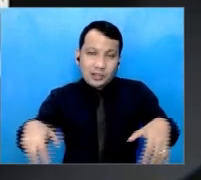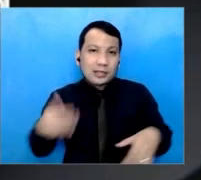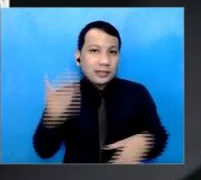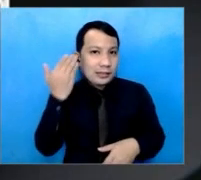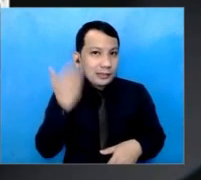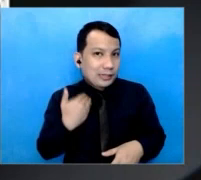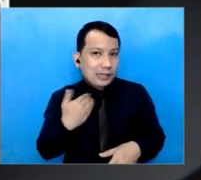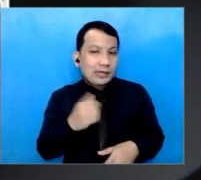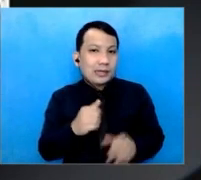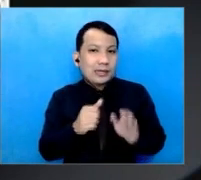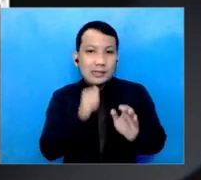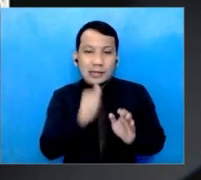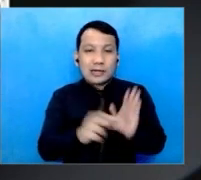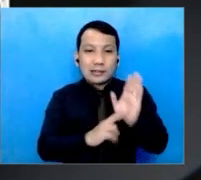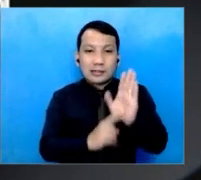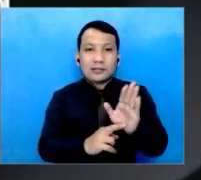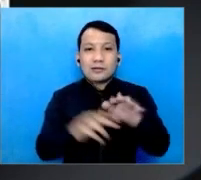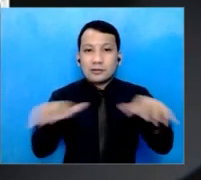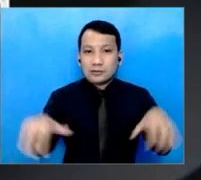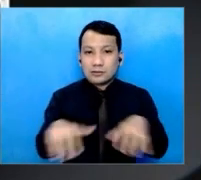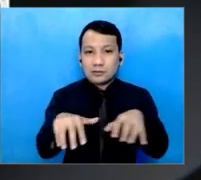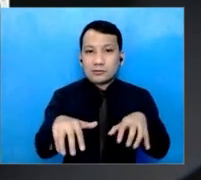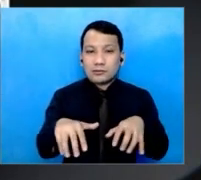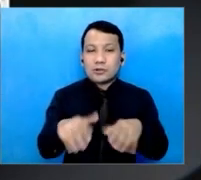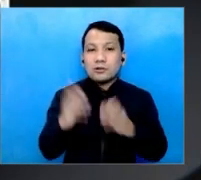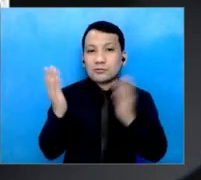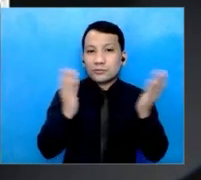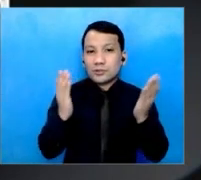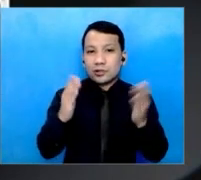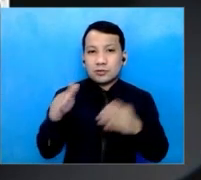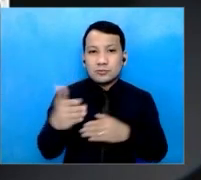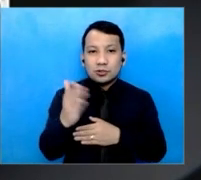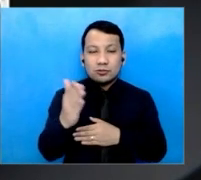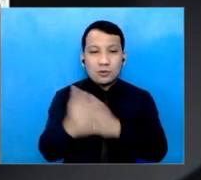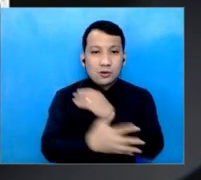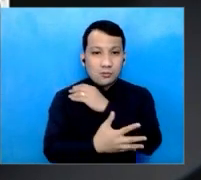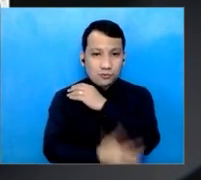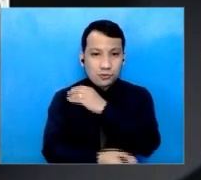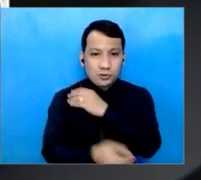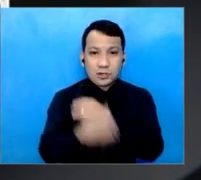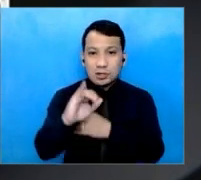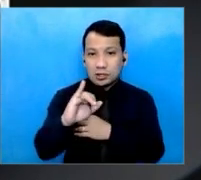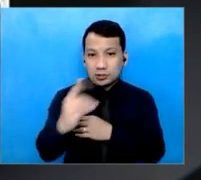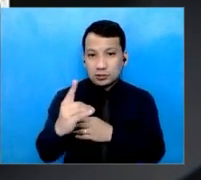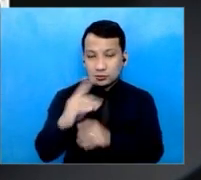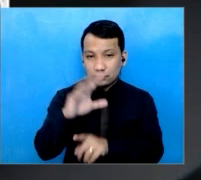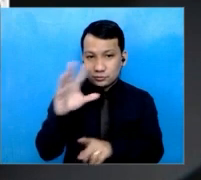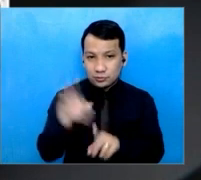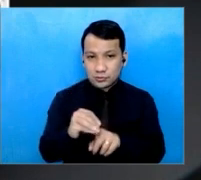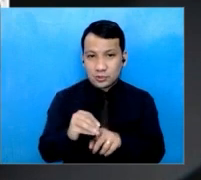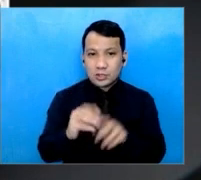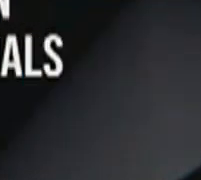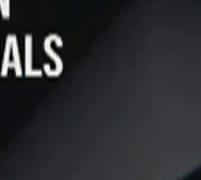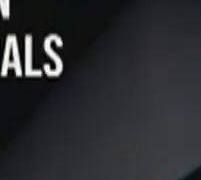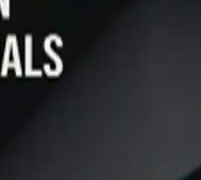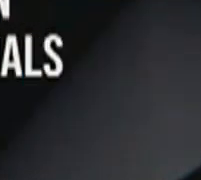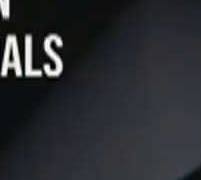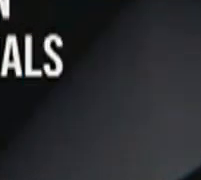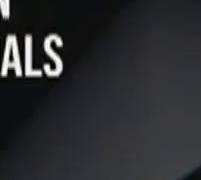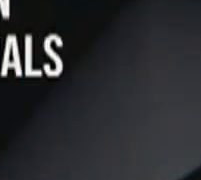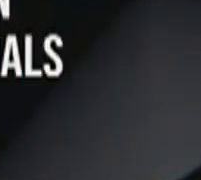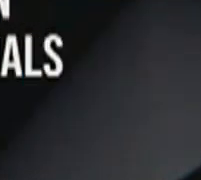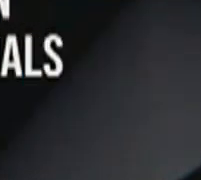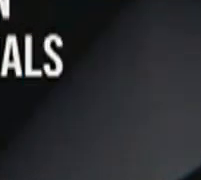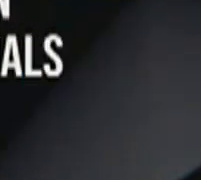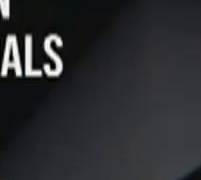ay labor, peasant, fisherfolk, urban poor, indigenous cultural communities, persons with disabilities, veterans, overseas